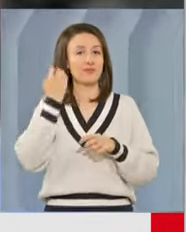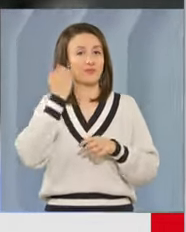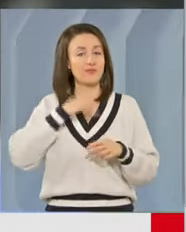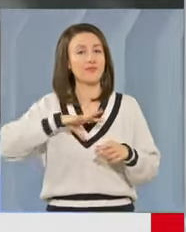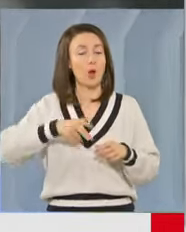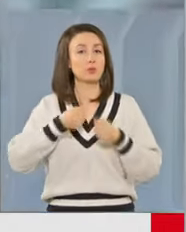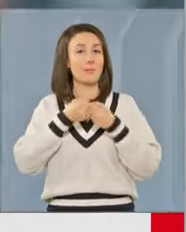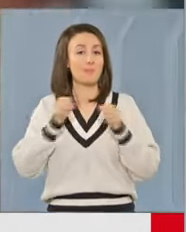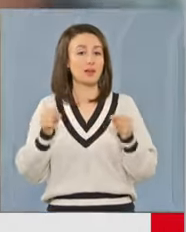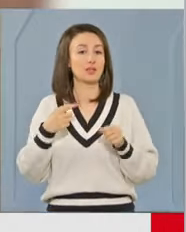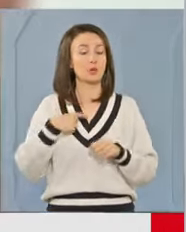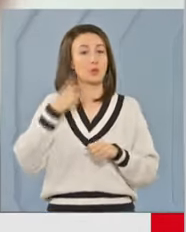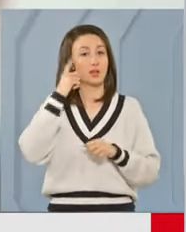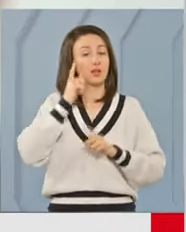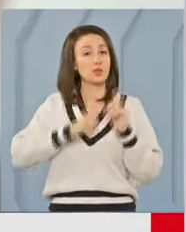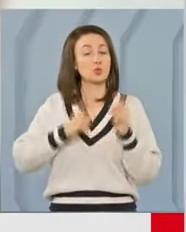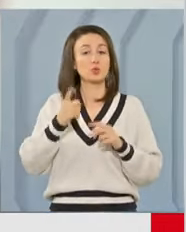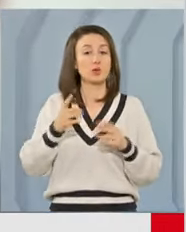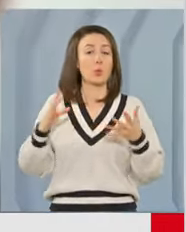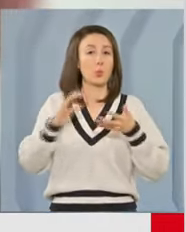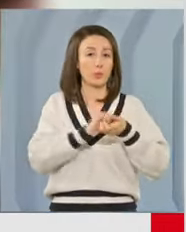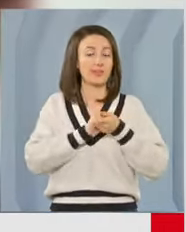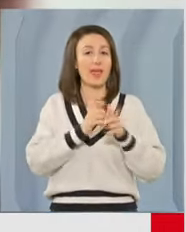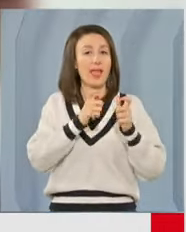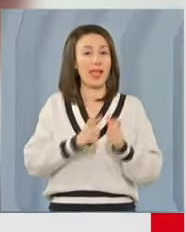bancare și eu cred că totuși doar